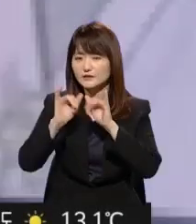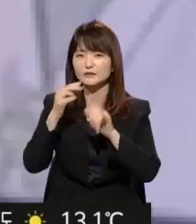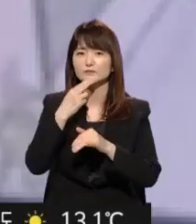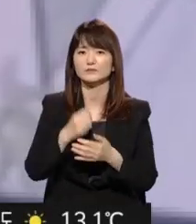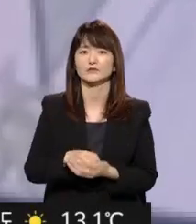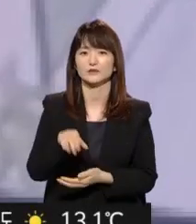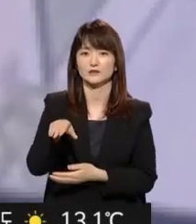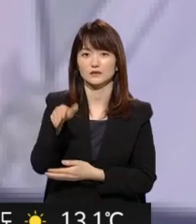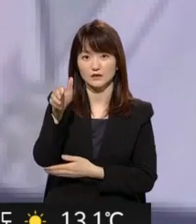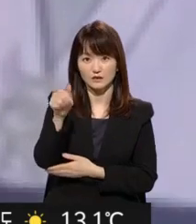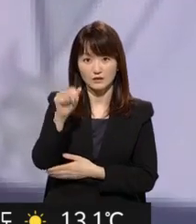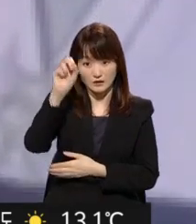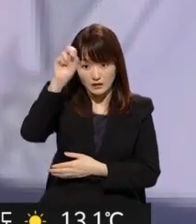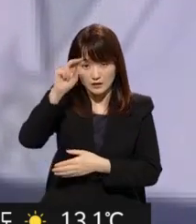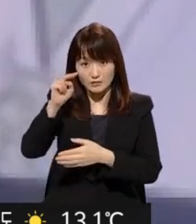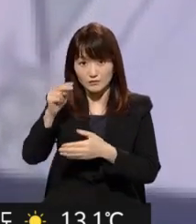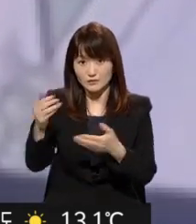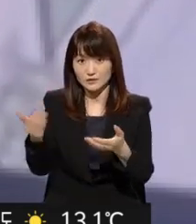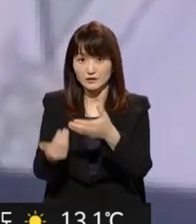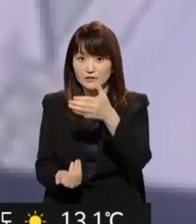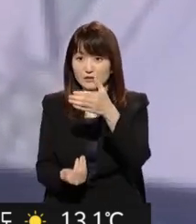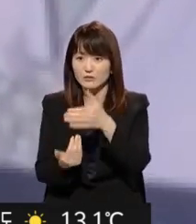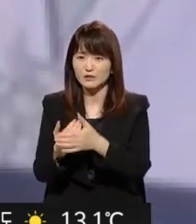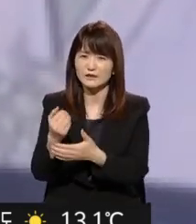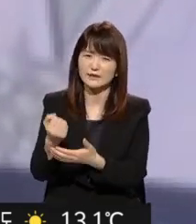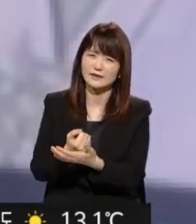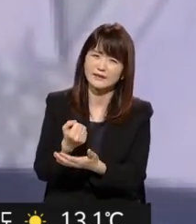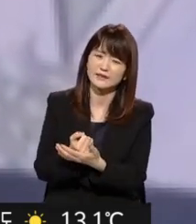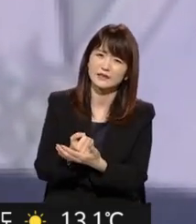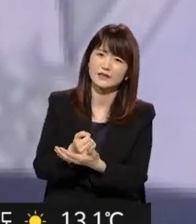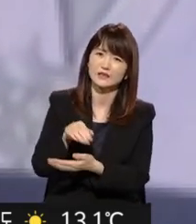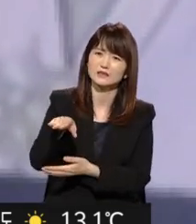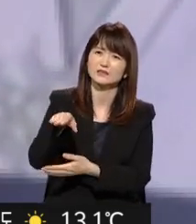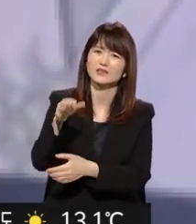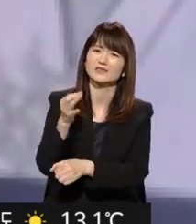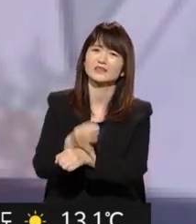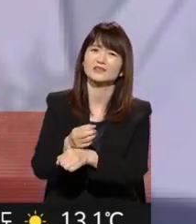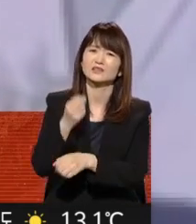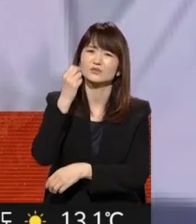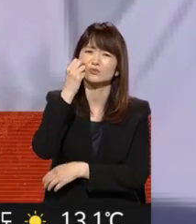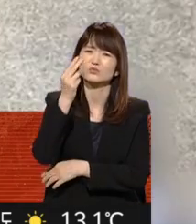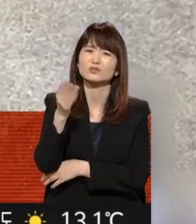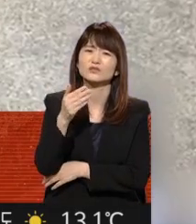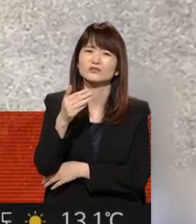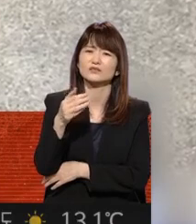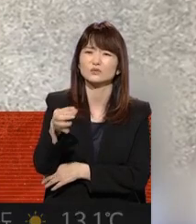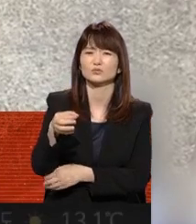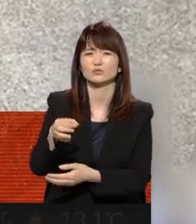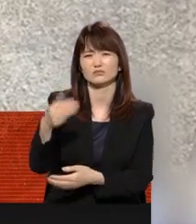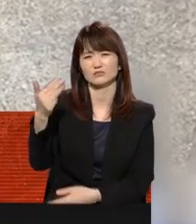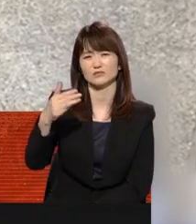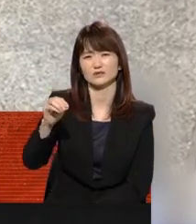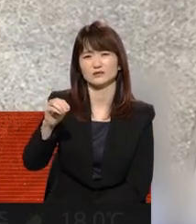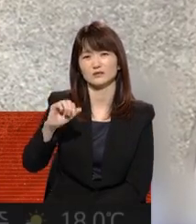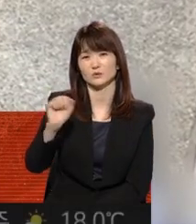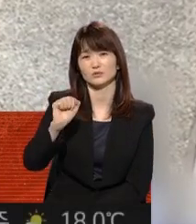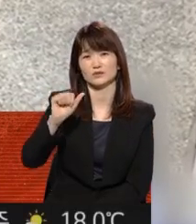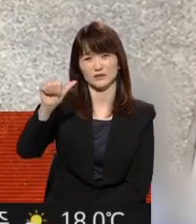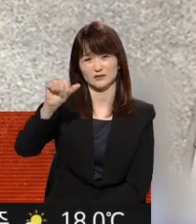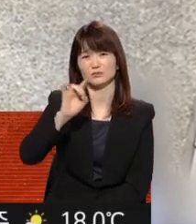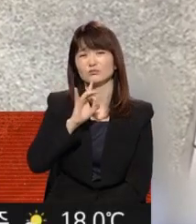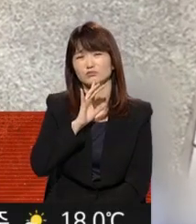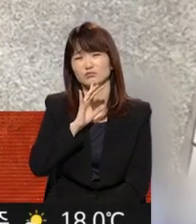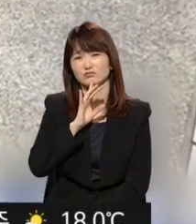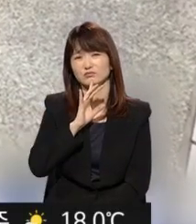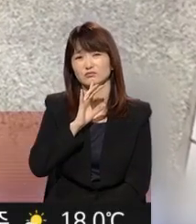차주는 갑작스러운 날벼락에 아쉬움을 토로했습니다. 뽑은 지 두 달도 안 된 8천만 원이 넘는 새 차였고요. 운전도 딱 5번밖에